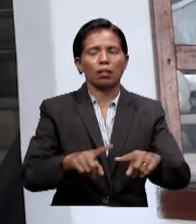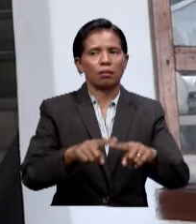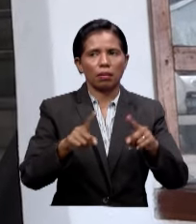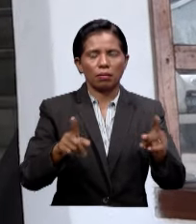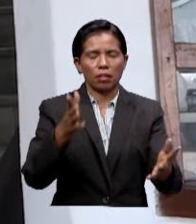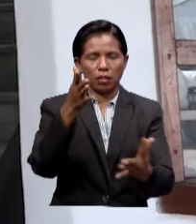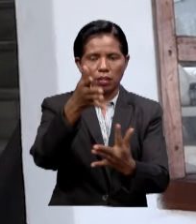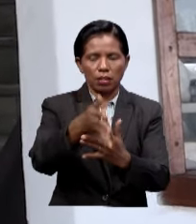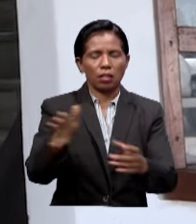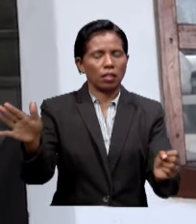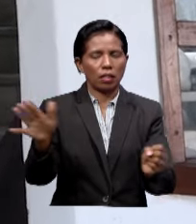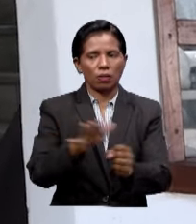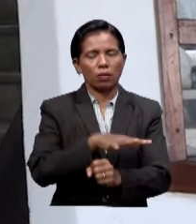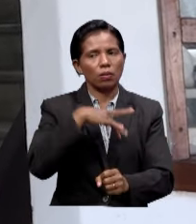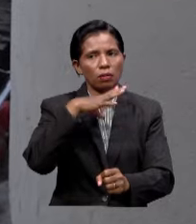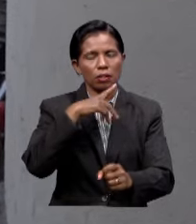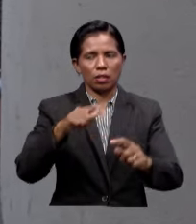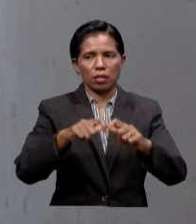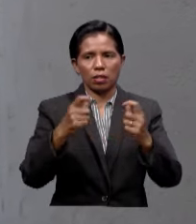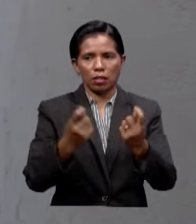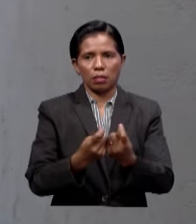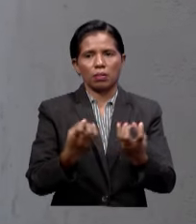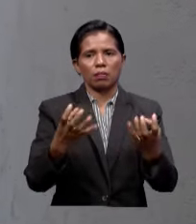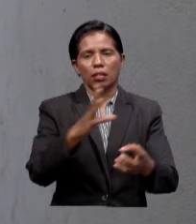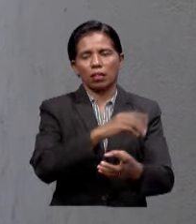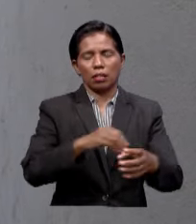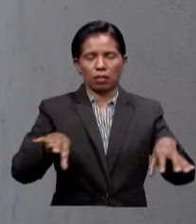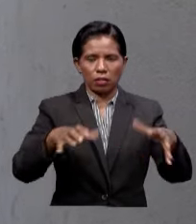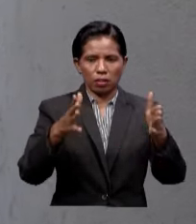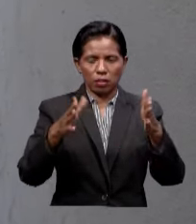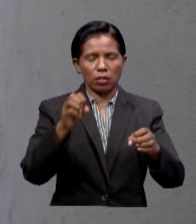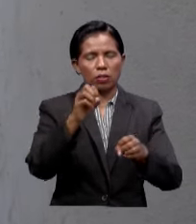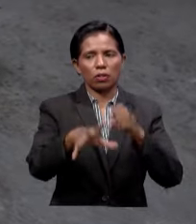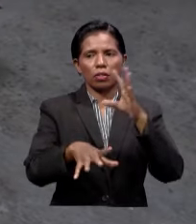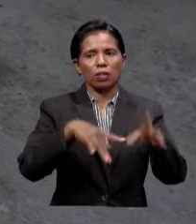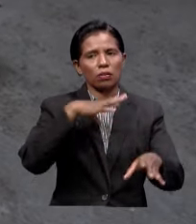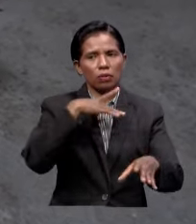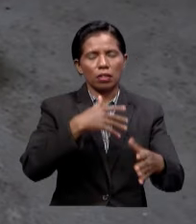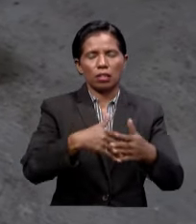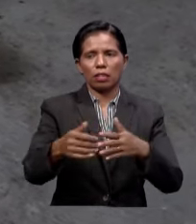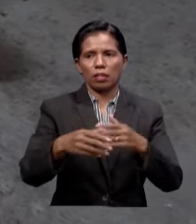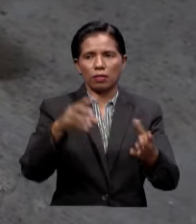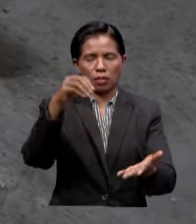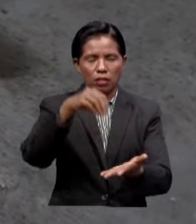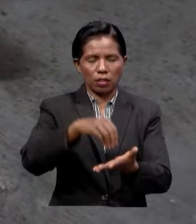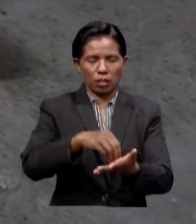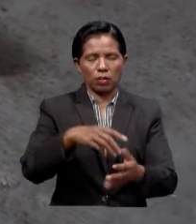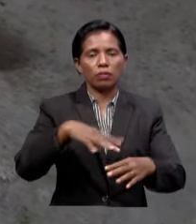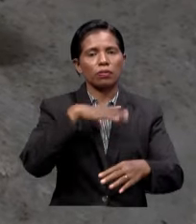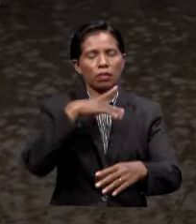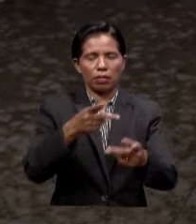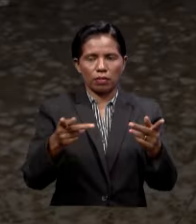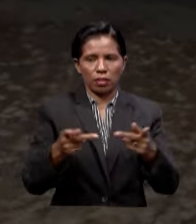iha laran na kon ho lisu tipu oi oi. Tamba funcionari sira soe lisu arbiru maske tau ona lisera iha fatin